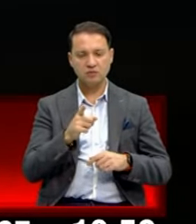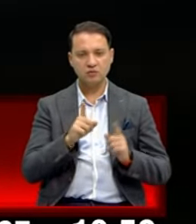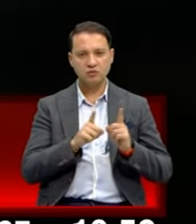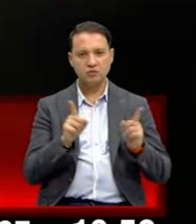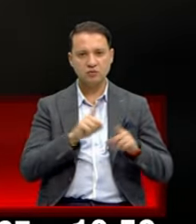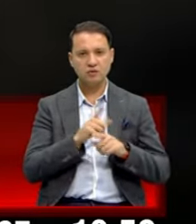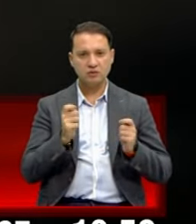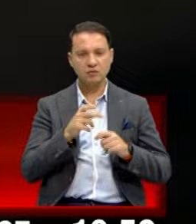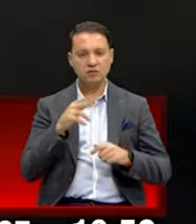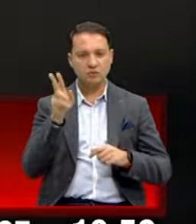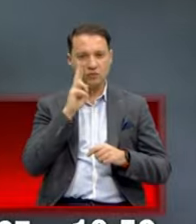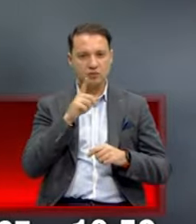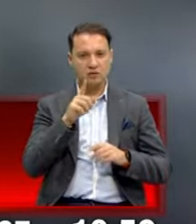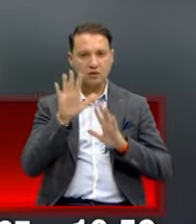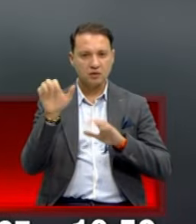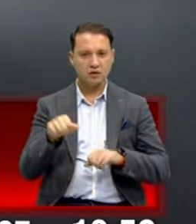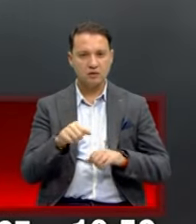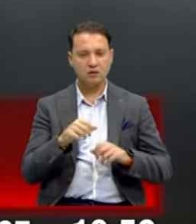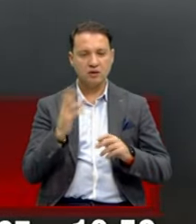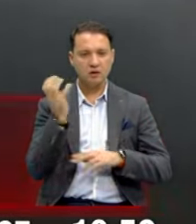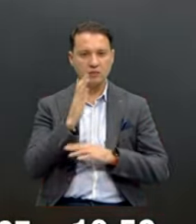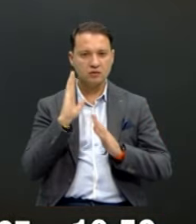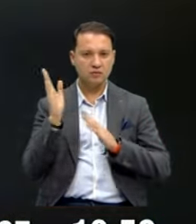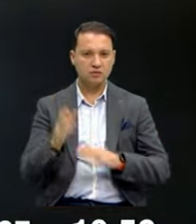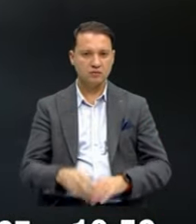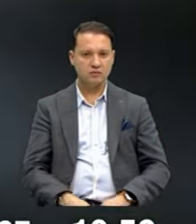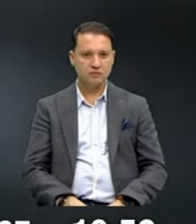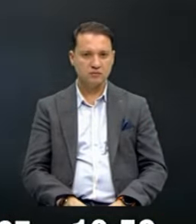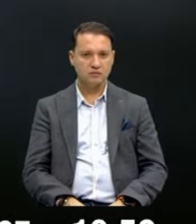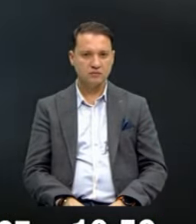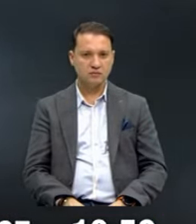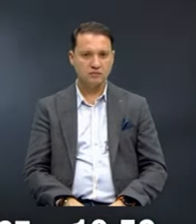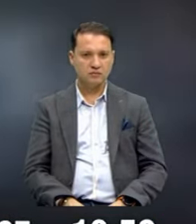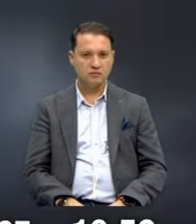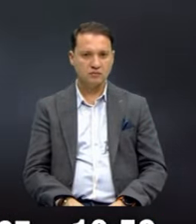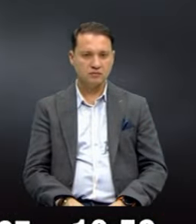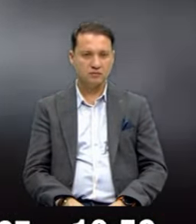uzun süren çalışmanın ardından yakalanarak ambulansa alındı.